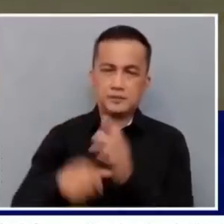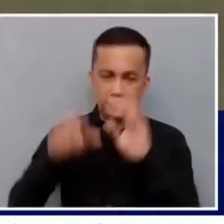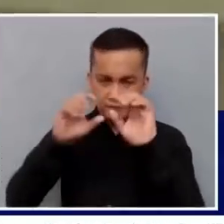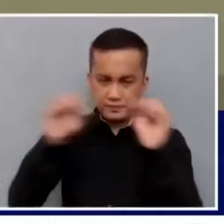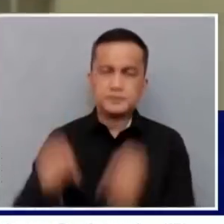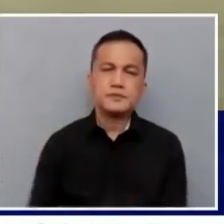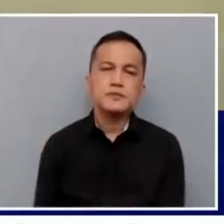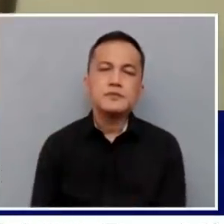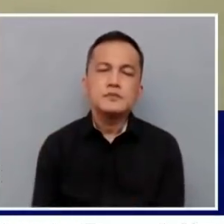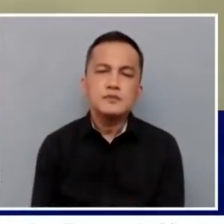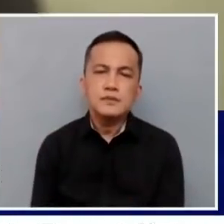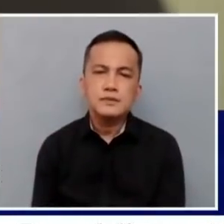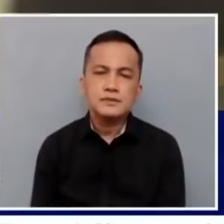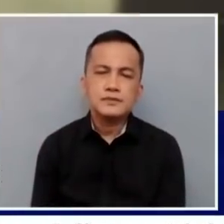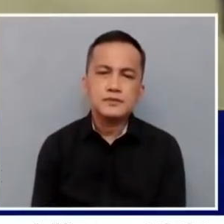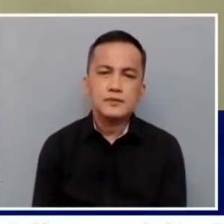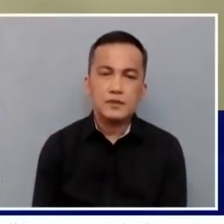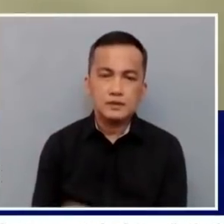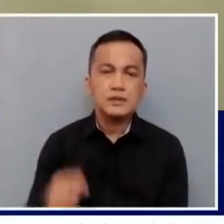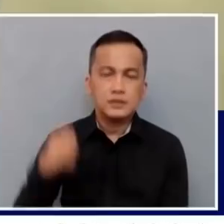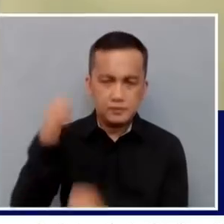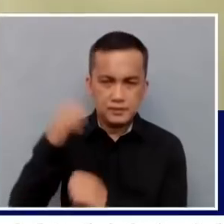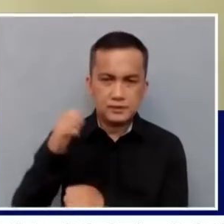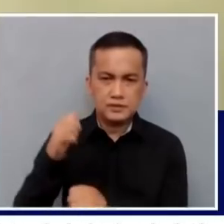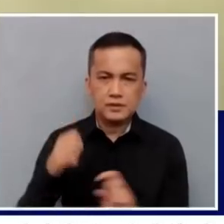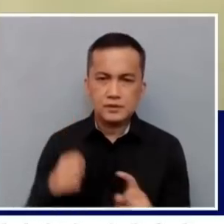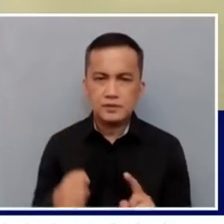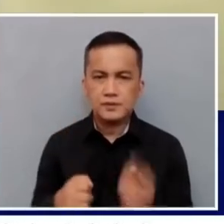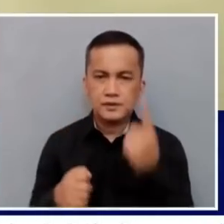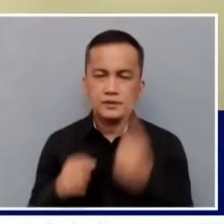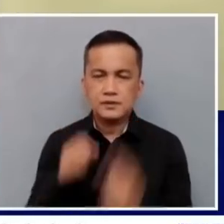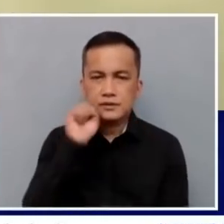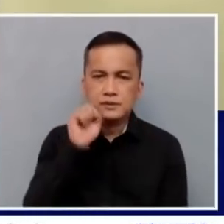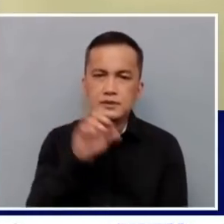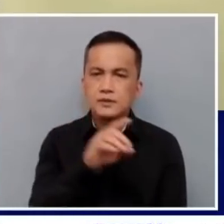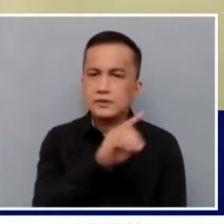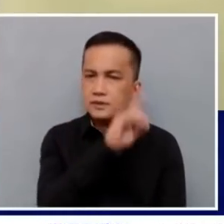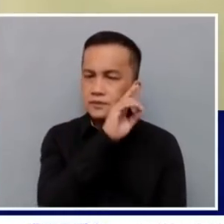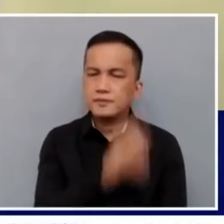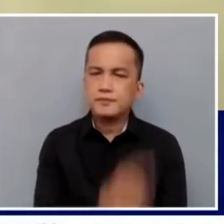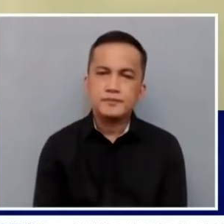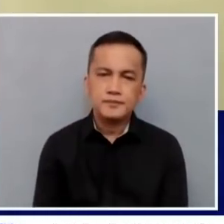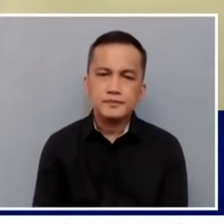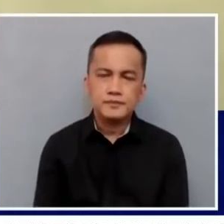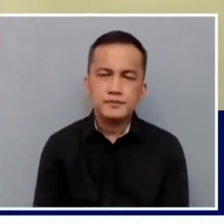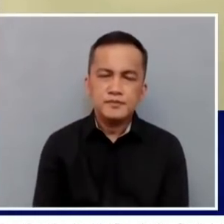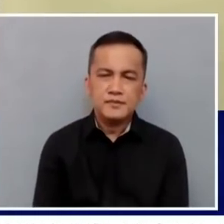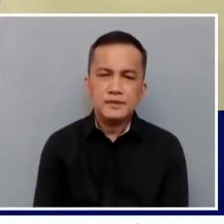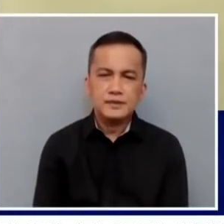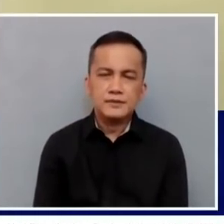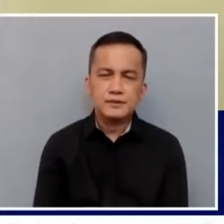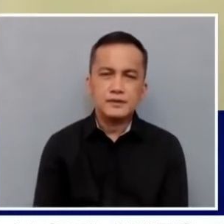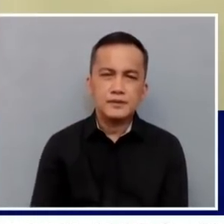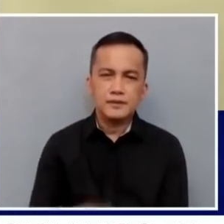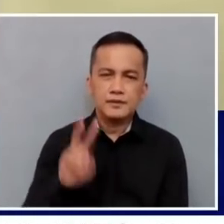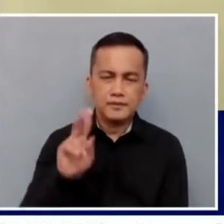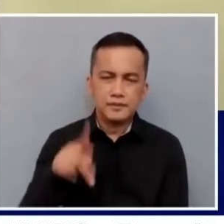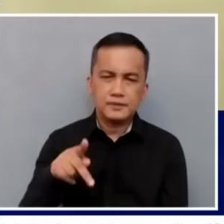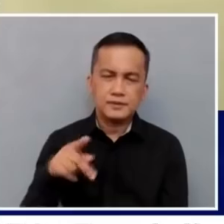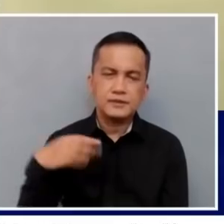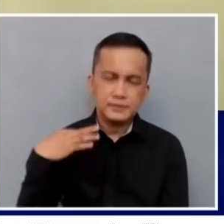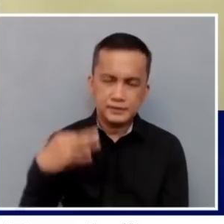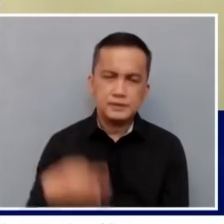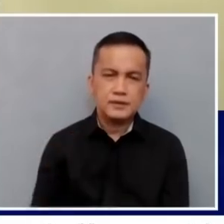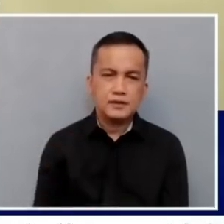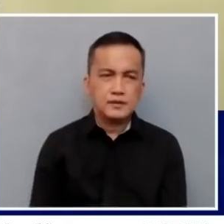talaga inaasahan na mauuna si Mayor Sara Duterte, isang presidential, vice presidential candidate. Kanina